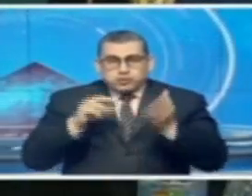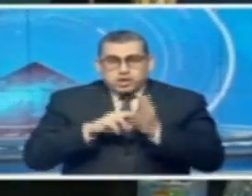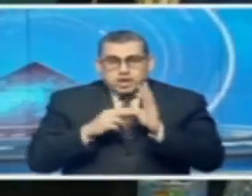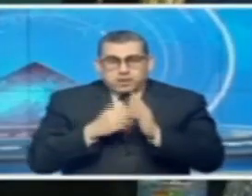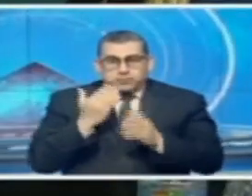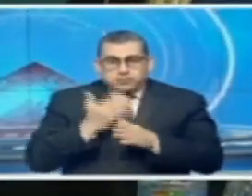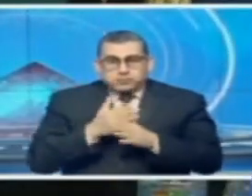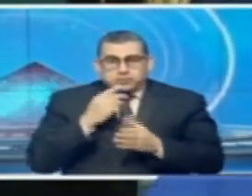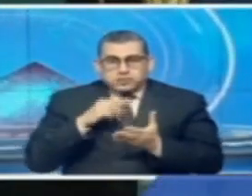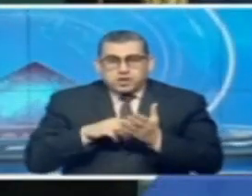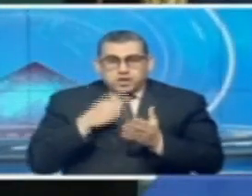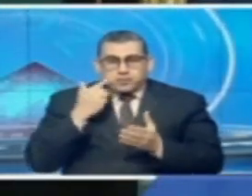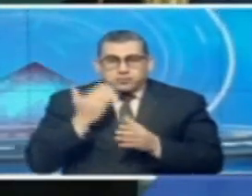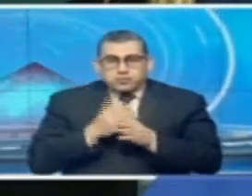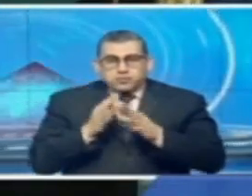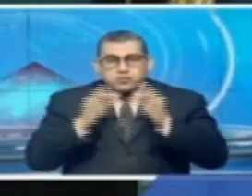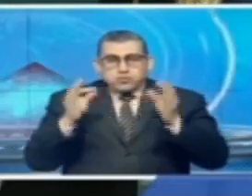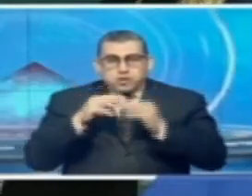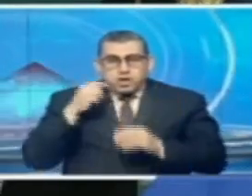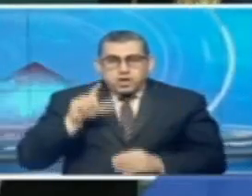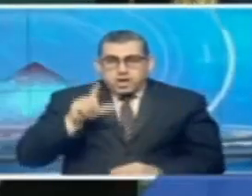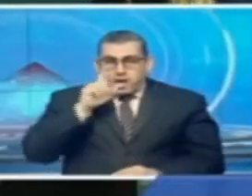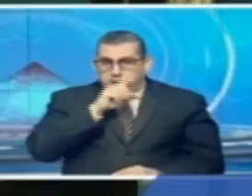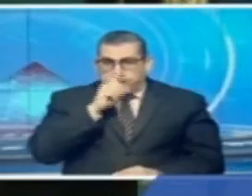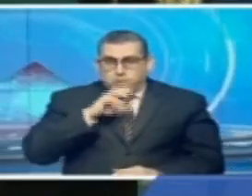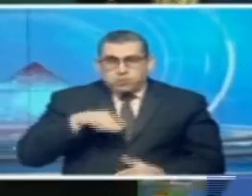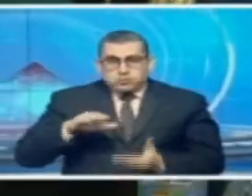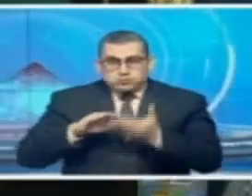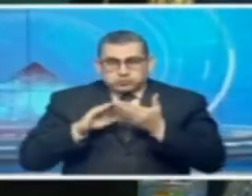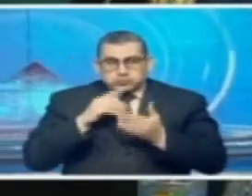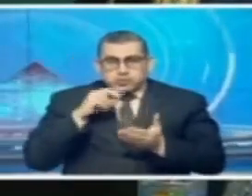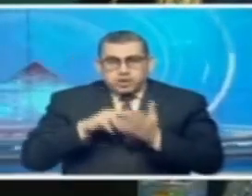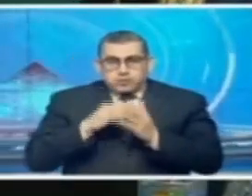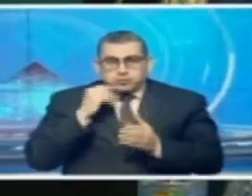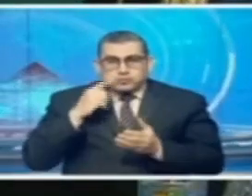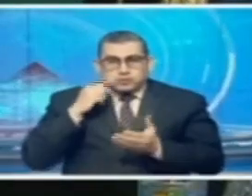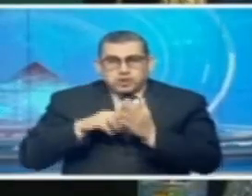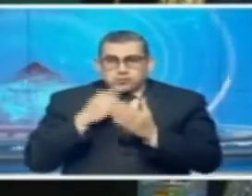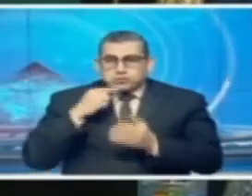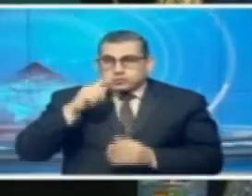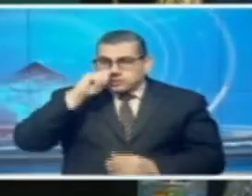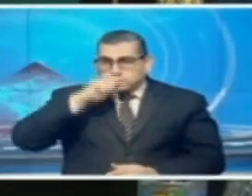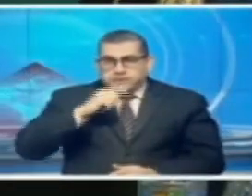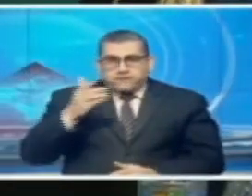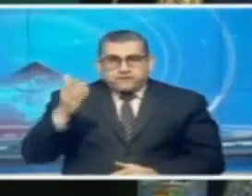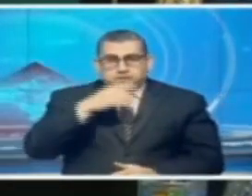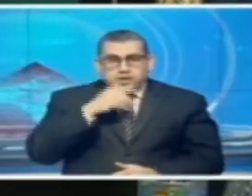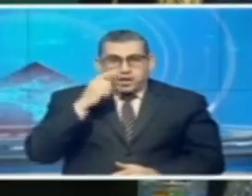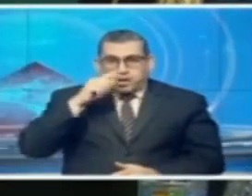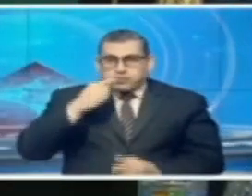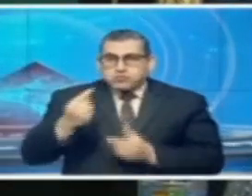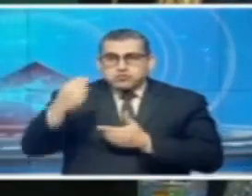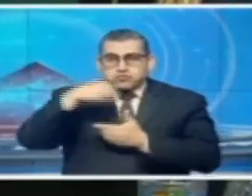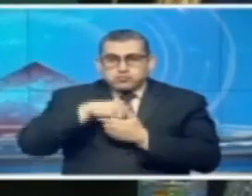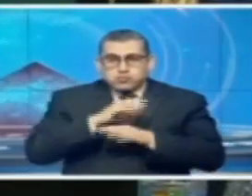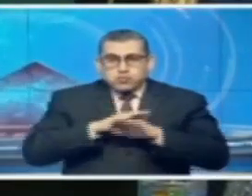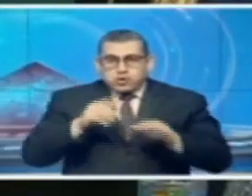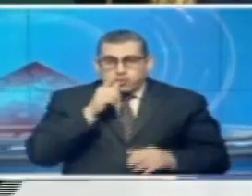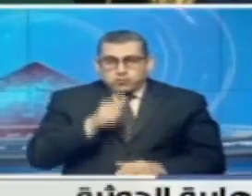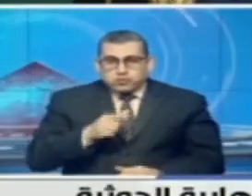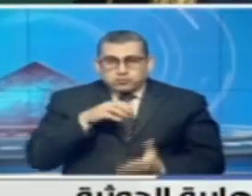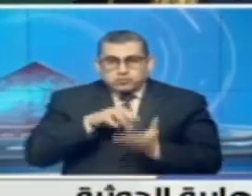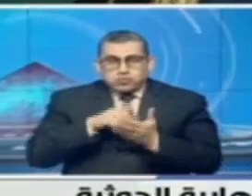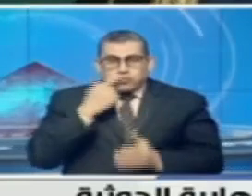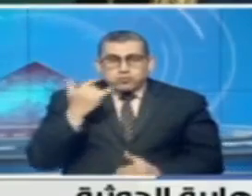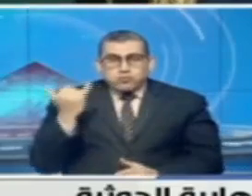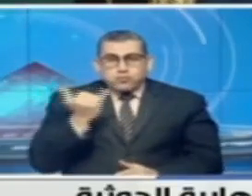وأيدت موقف دولة الإمارات لأدانتها واستنكارها لهذا الاعتداء. وإذ تدين دولة الإمارات وتستنكر بشدة